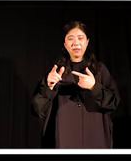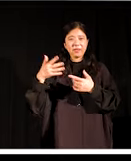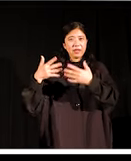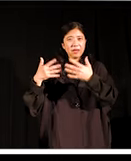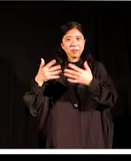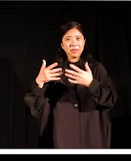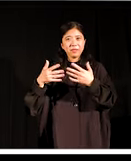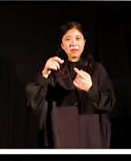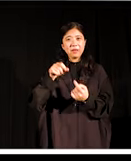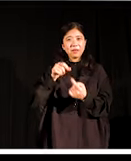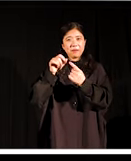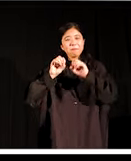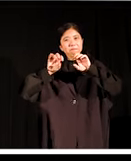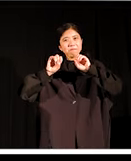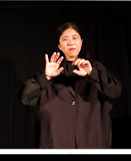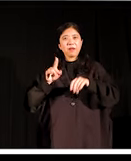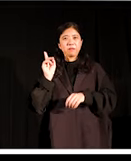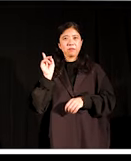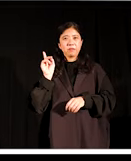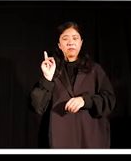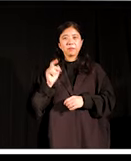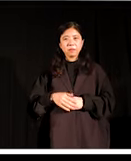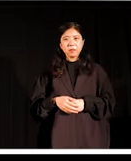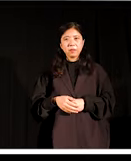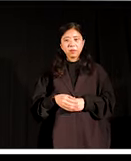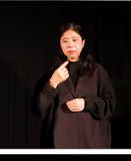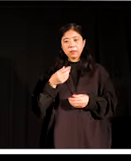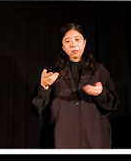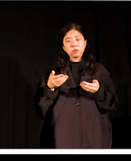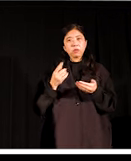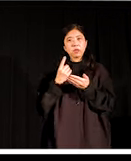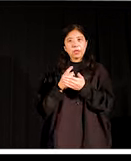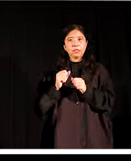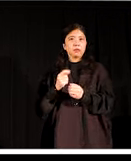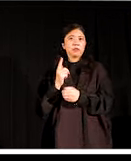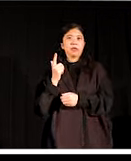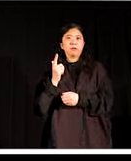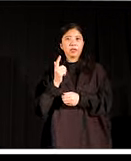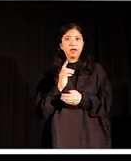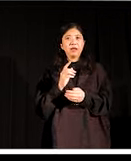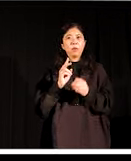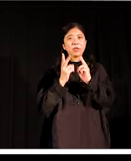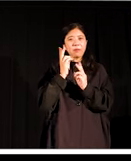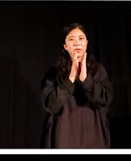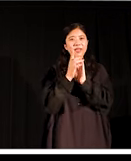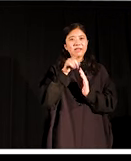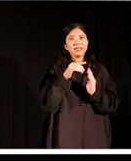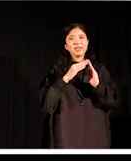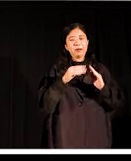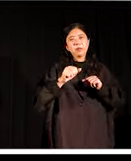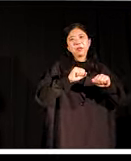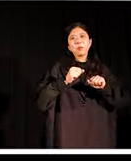とかに取り上げていただきましたただ仕事ばかりしてるわけではなくてあのカンボジアでもあの会の活動を実はやっておりますあの官健人